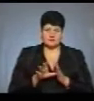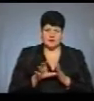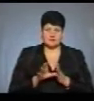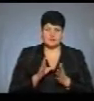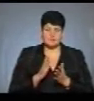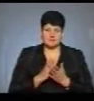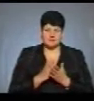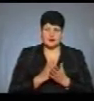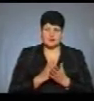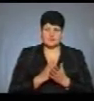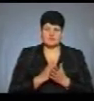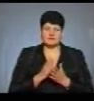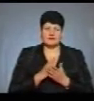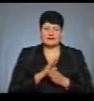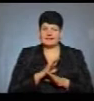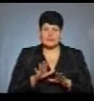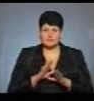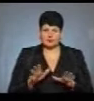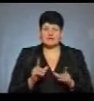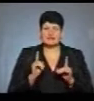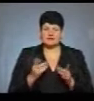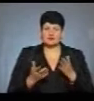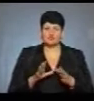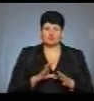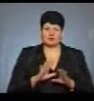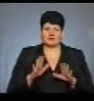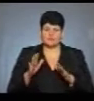має не бути. Якщо б навіть були такі випадки, то